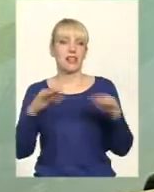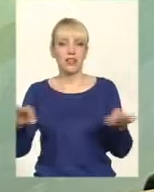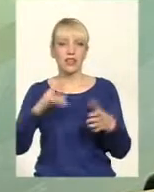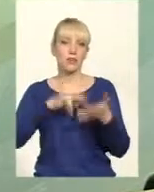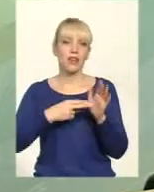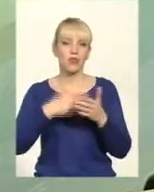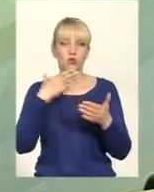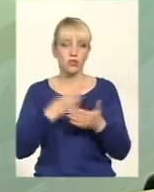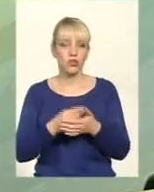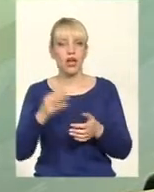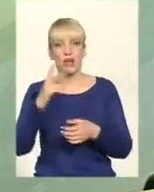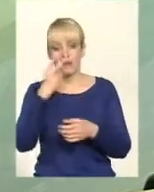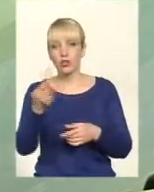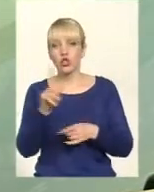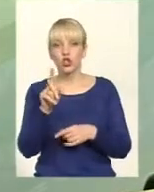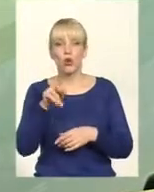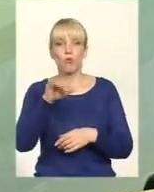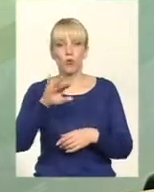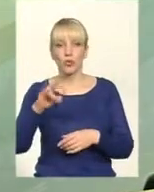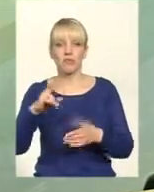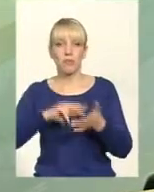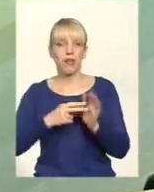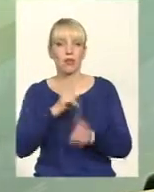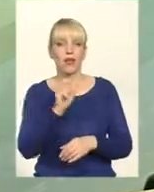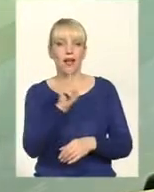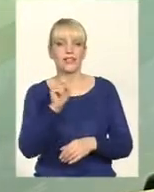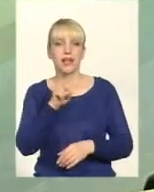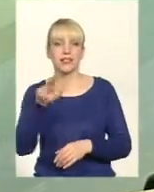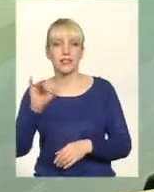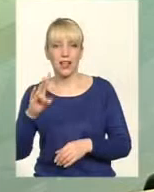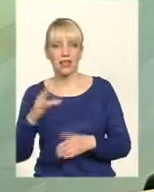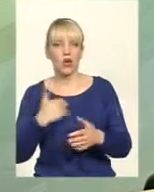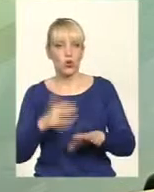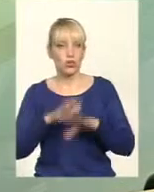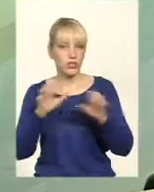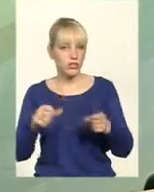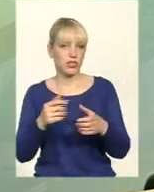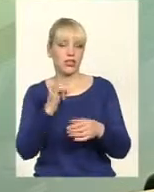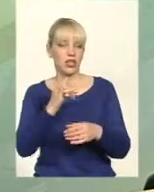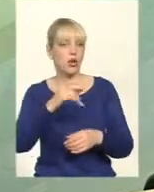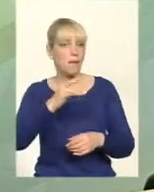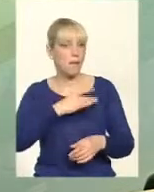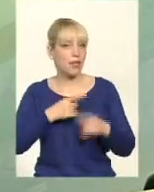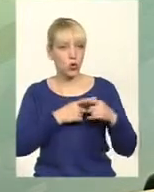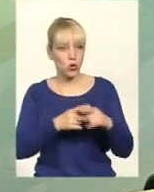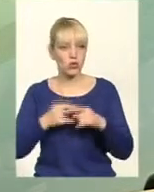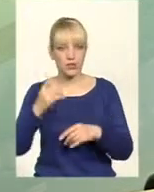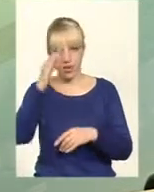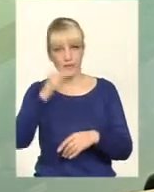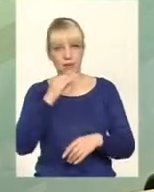так само з Казахстаном, ви бачите, так само він підкоряє, ну, принаймні, фактично хоче Білорусію, зараз там батька